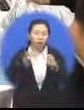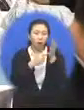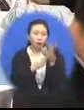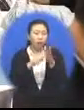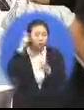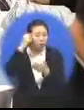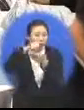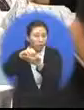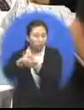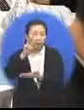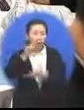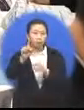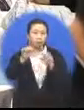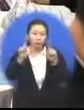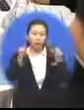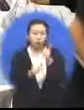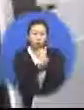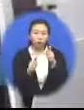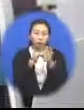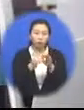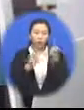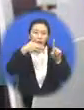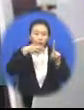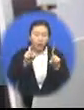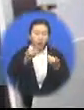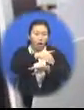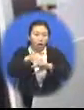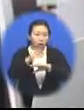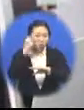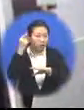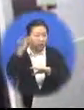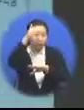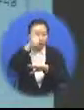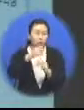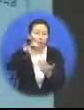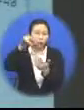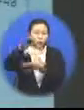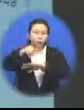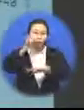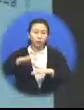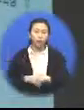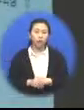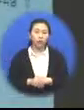오는 31일 전략과제 심의위원회를 통해 1차 전략과제를 최종 선정할 예정입니다 t